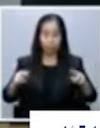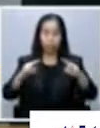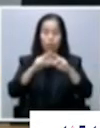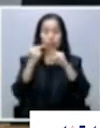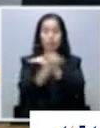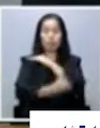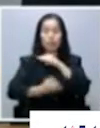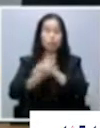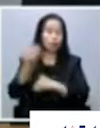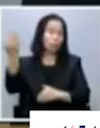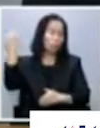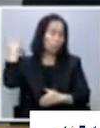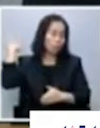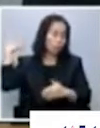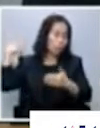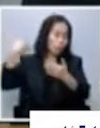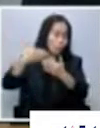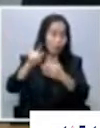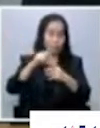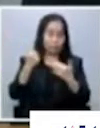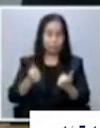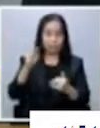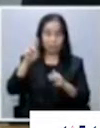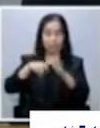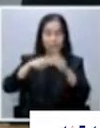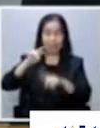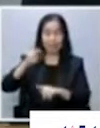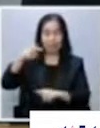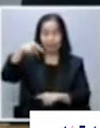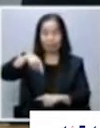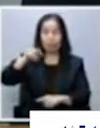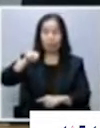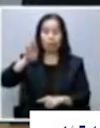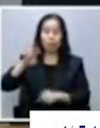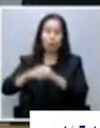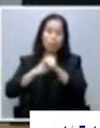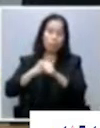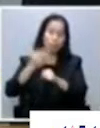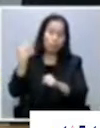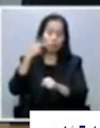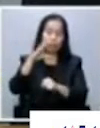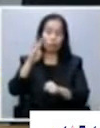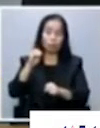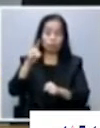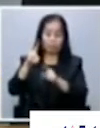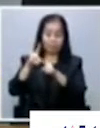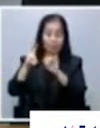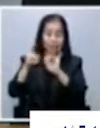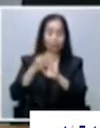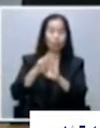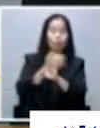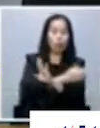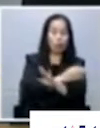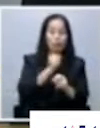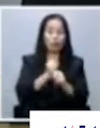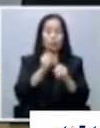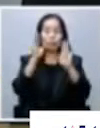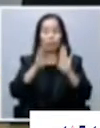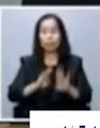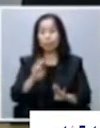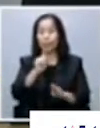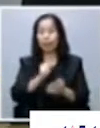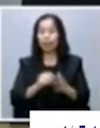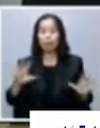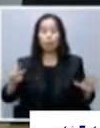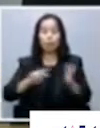านมาก่อนที่จะมีร่างพระราชบัญญัติงบประมาณปี2561ออกมานั้นเนี่ยทำงบประมาณในลักษณะที่เป็นรว